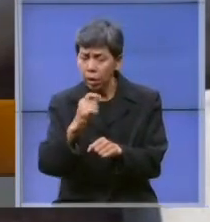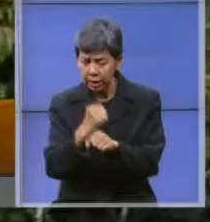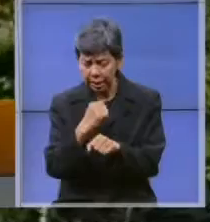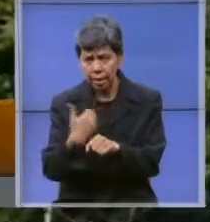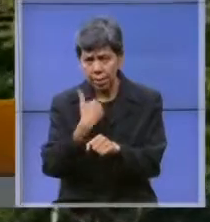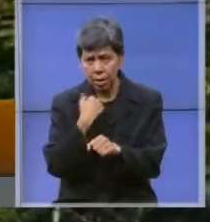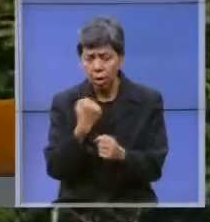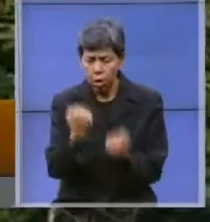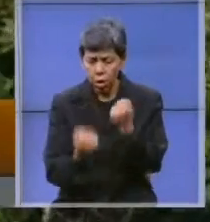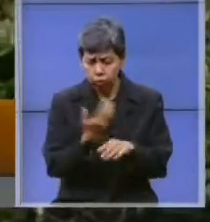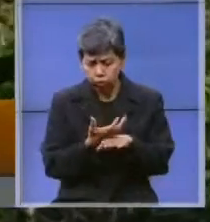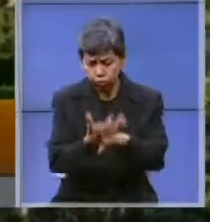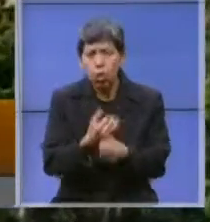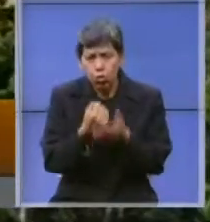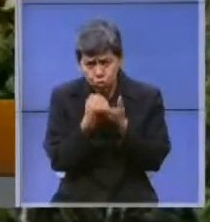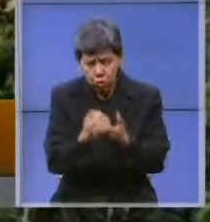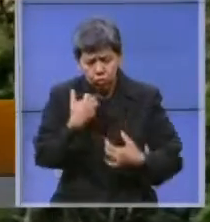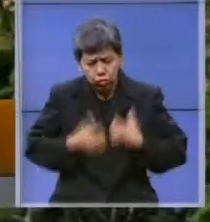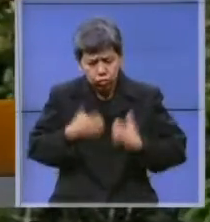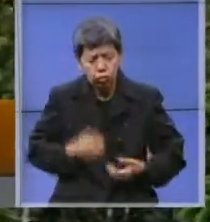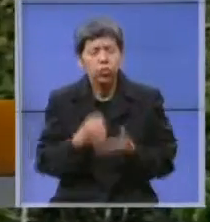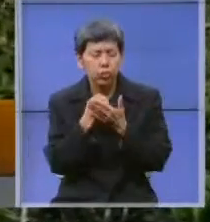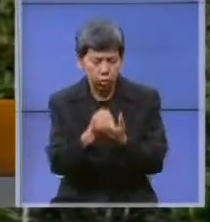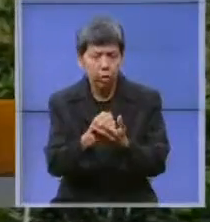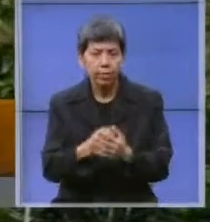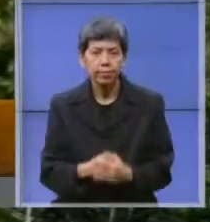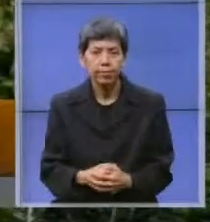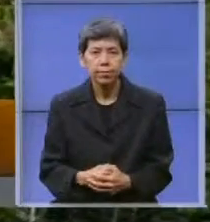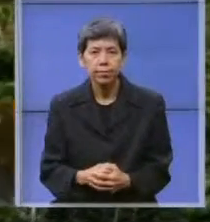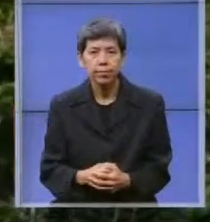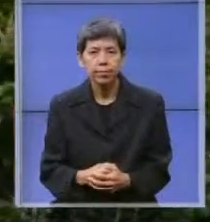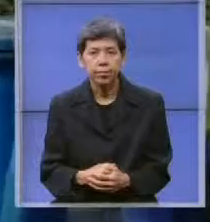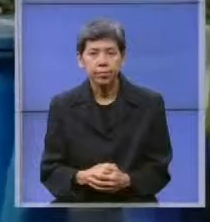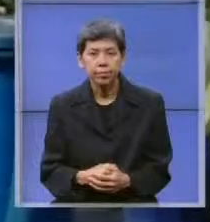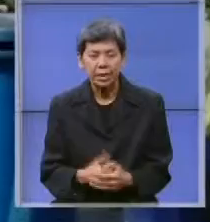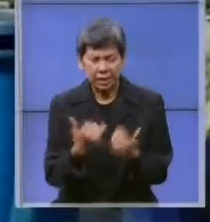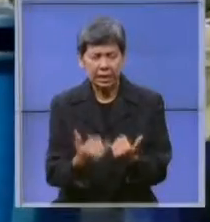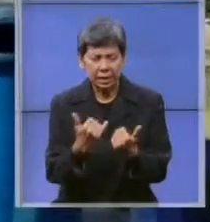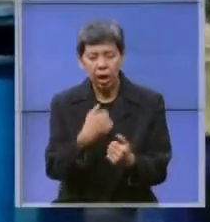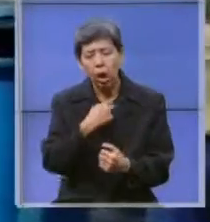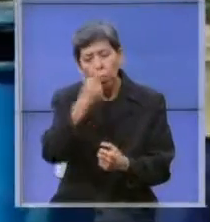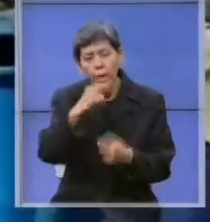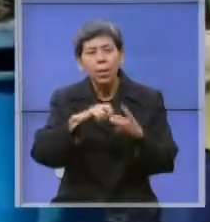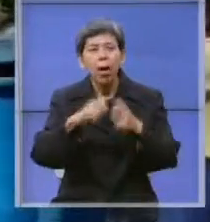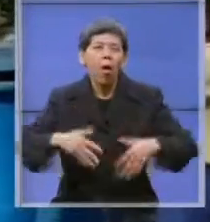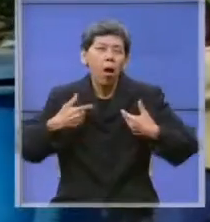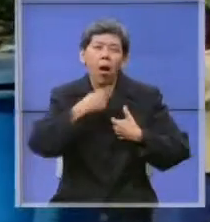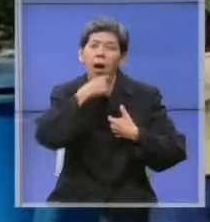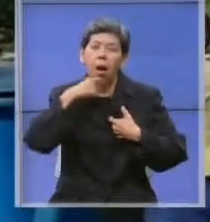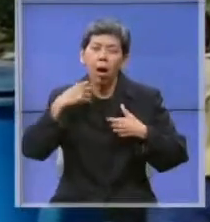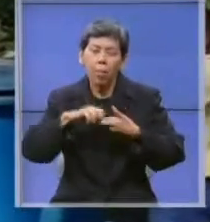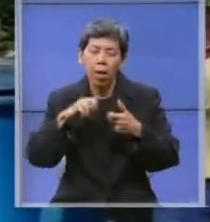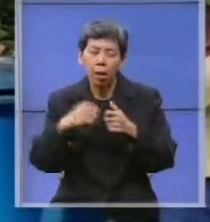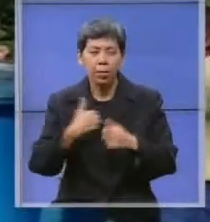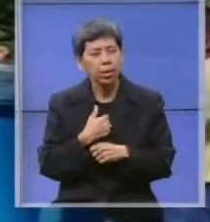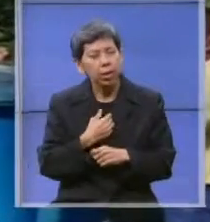ำรถบรรทุกน้ำมาช่วยเหลือชาวบ้านที่ได้รับความเดือดร้อนในเบื้องต้นแล้วค่ะ ค่ะก็เป็นสภาวะความแห้งแล้งที่เกิดขึ้น